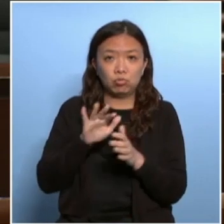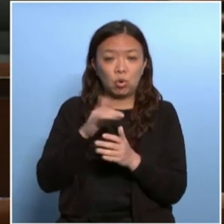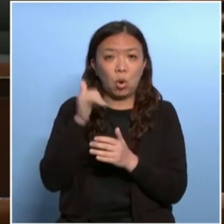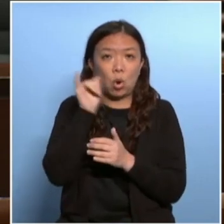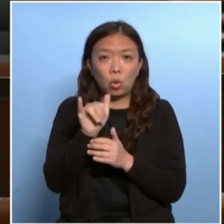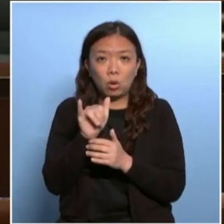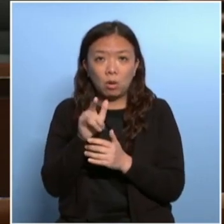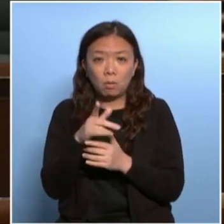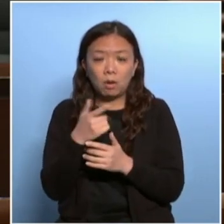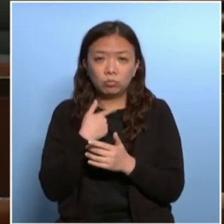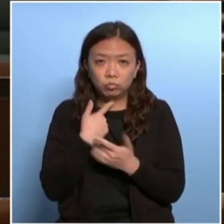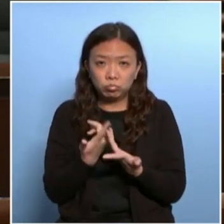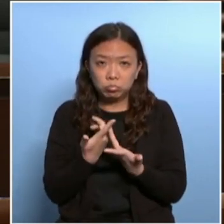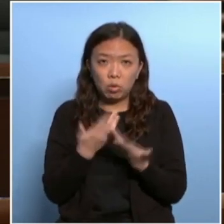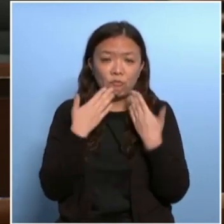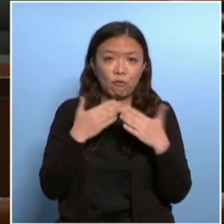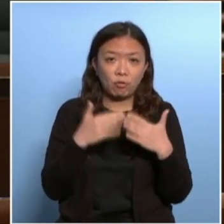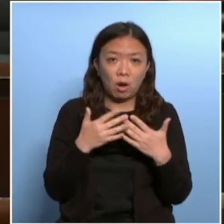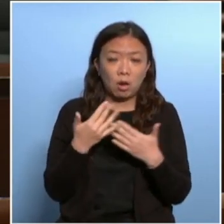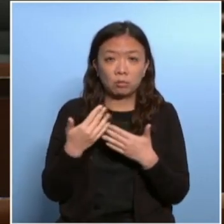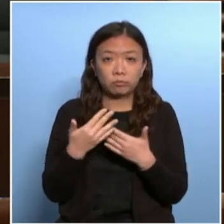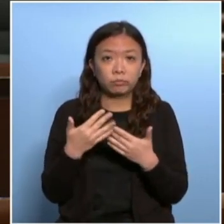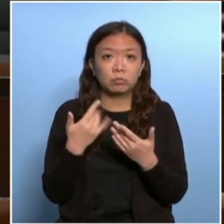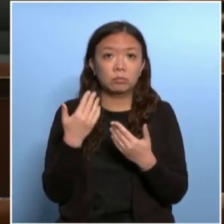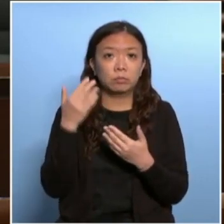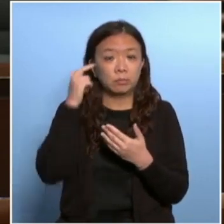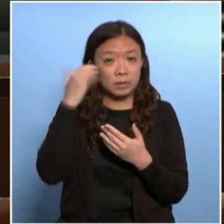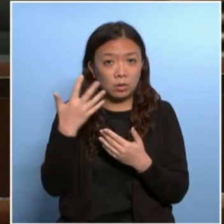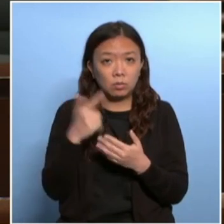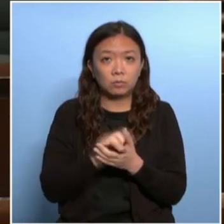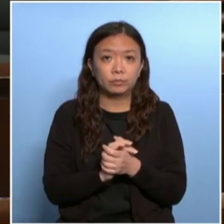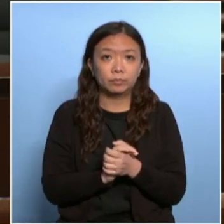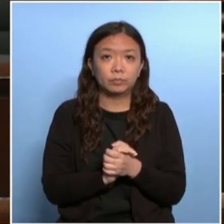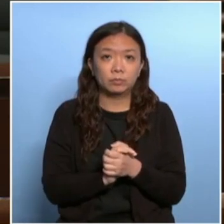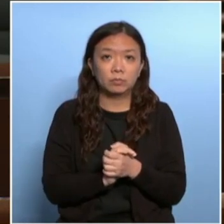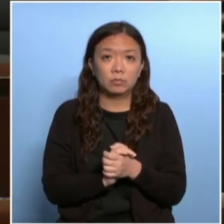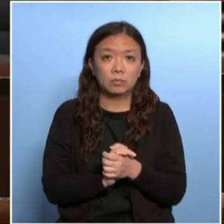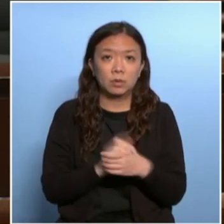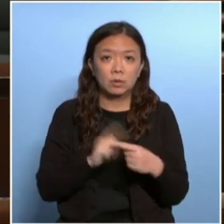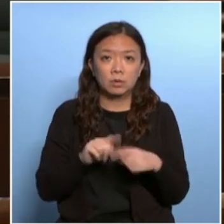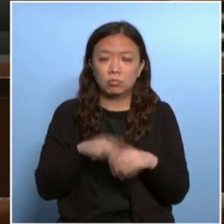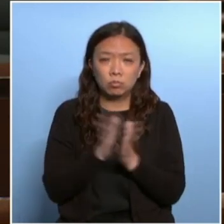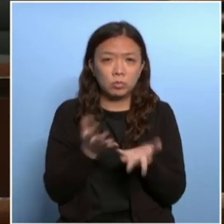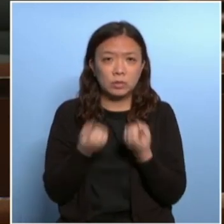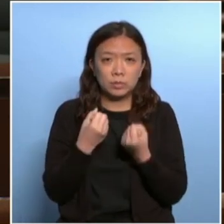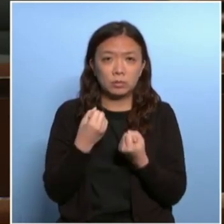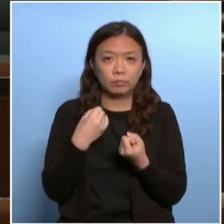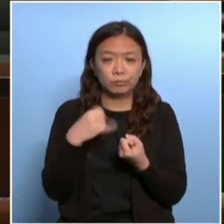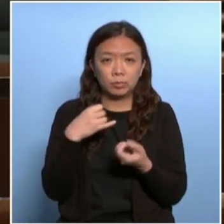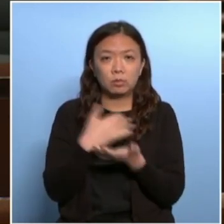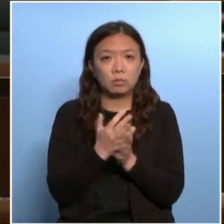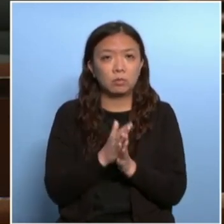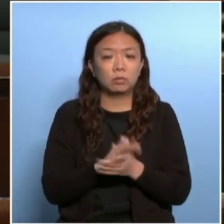不知道你有多少個假期，起碼是完全不能接受等等。其實我呢